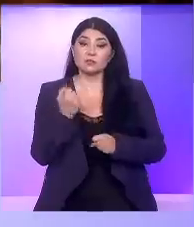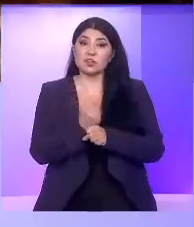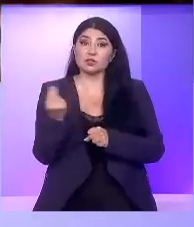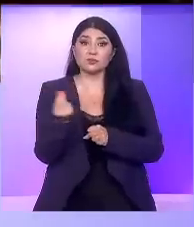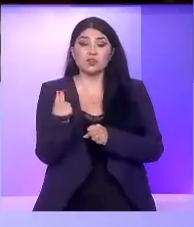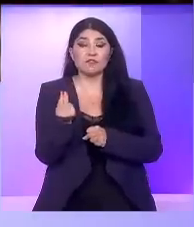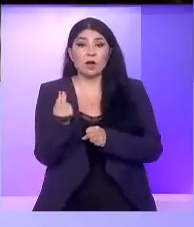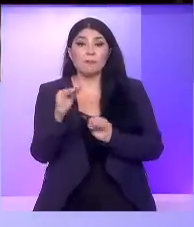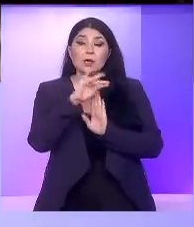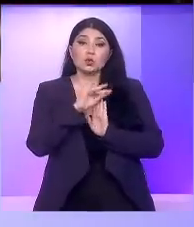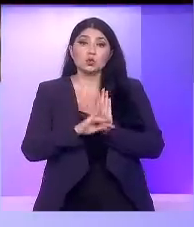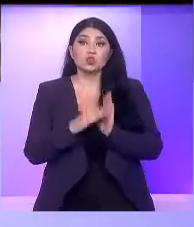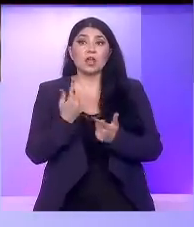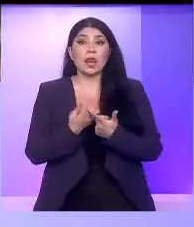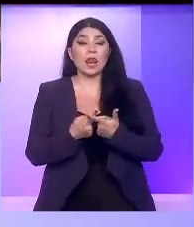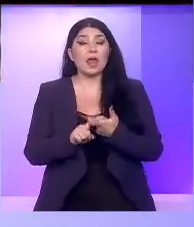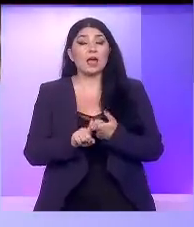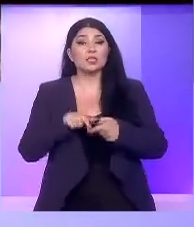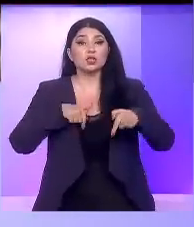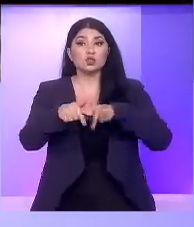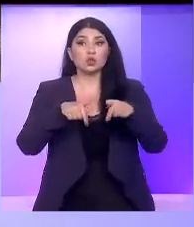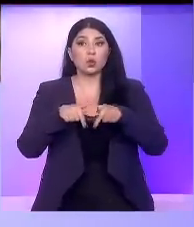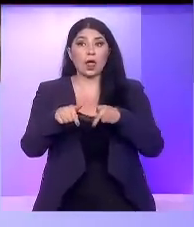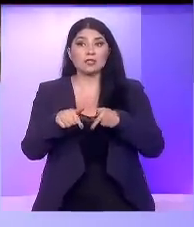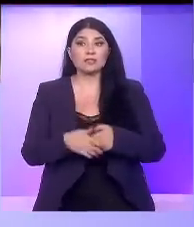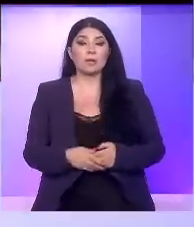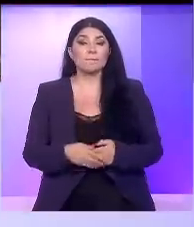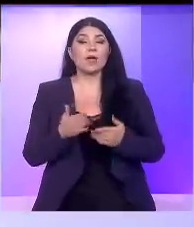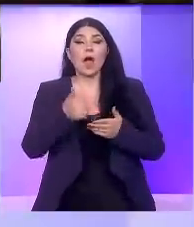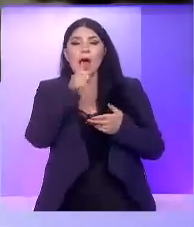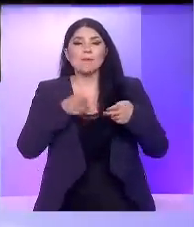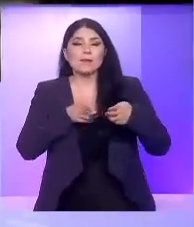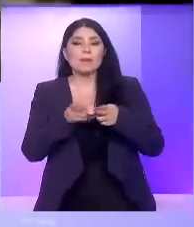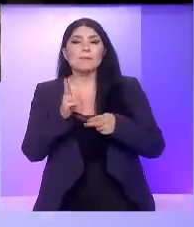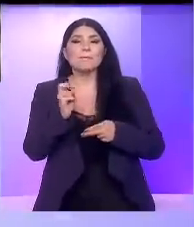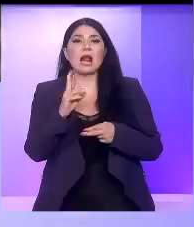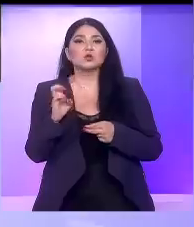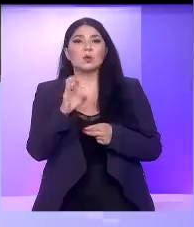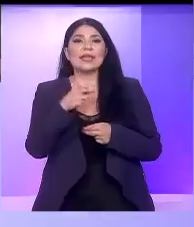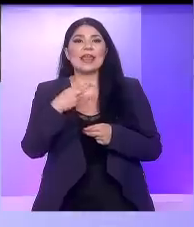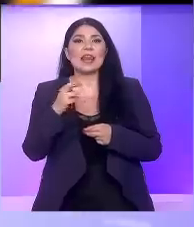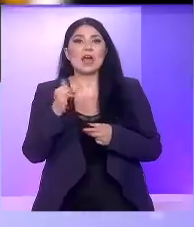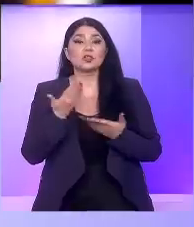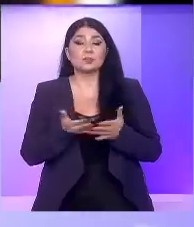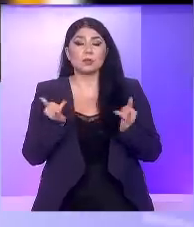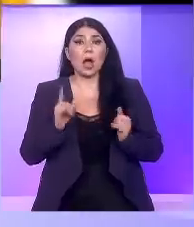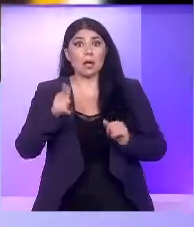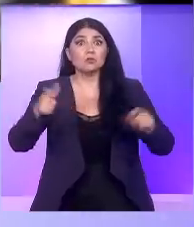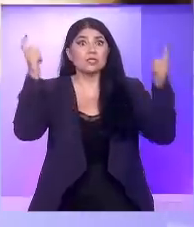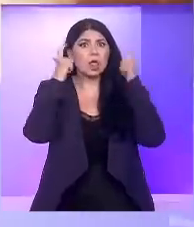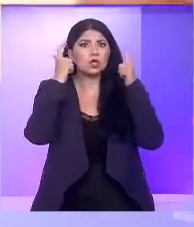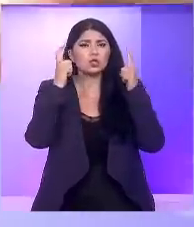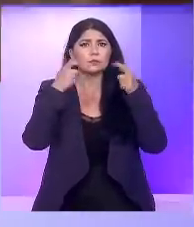măsuri și cu privire la circulația pe brațul Chilia din acest moment. Ar trebui să ne îngrijorăm, domnule